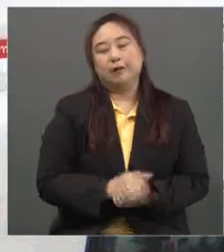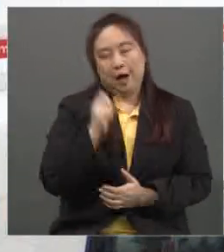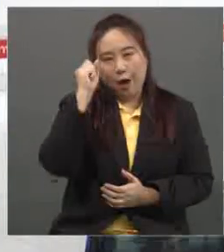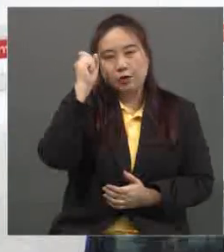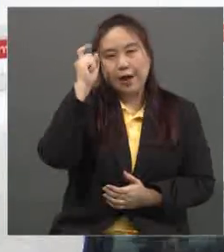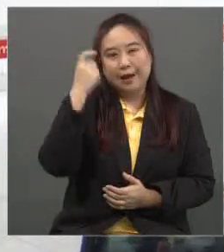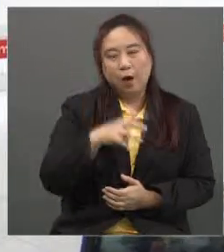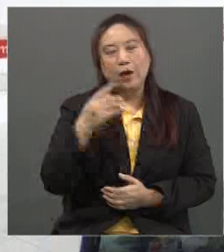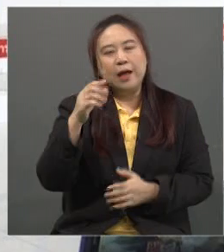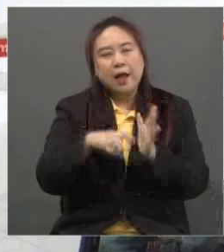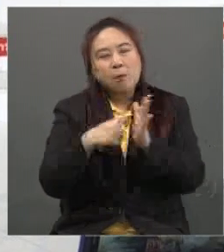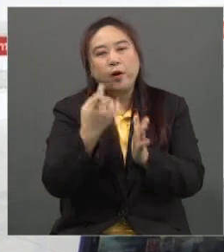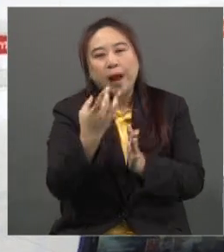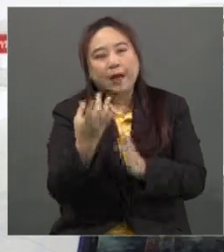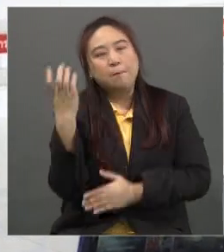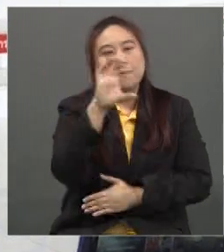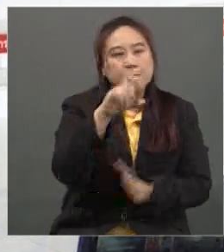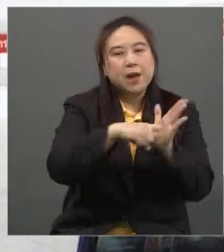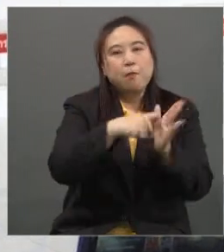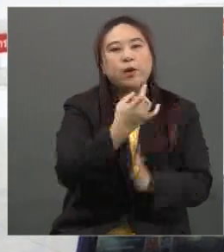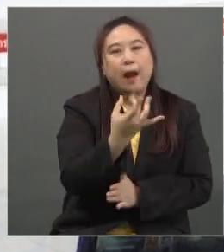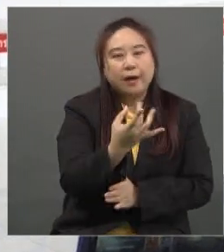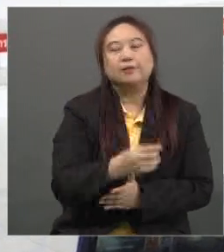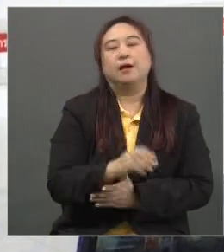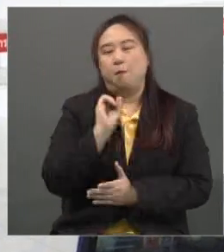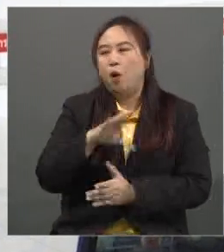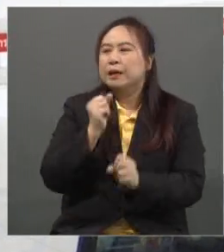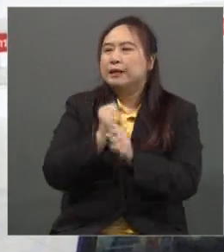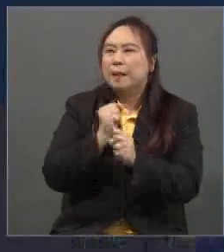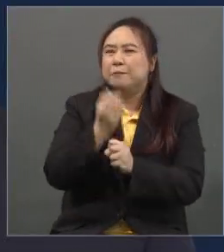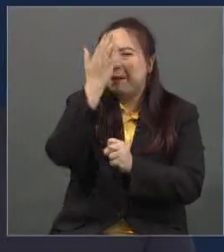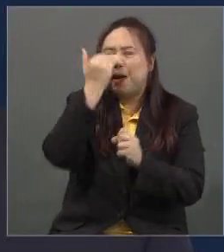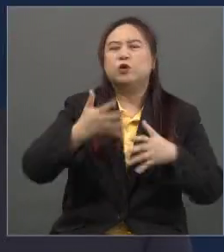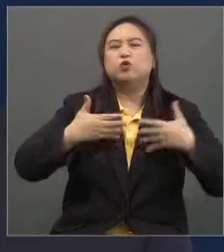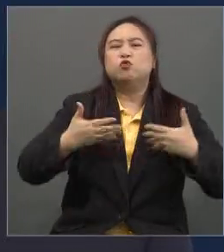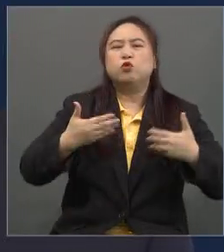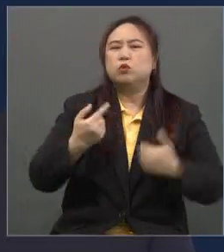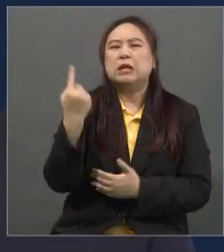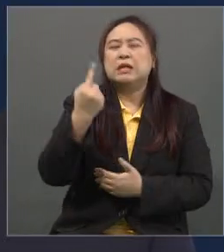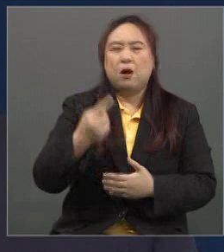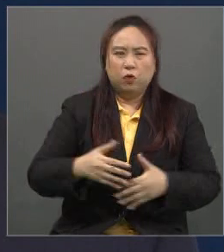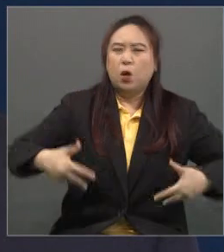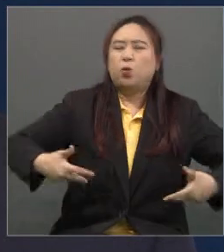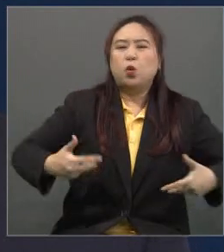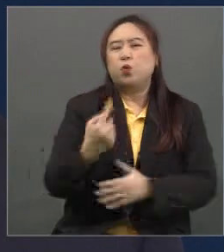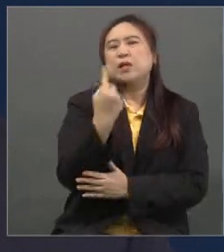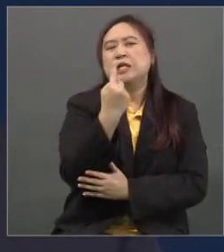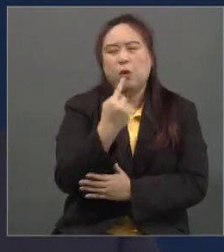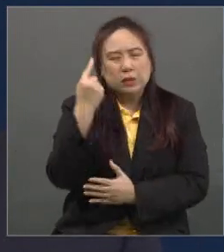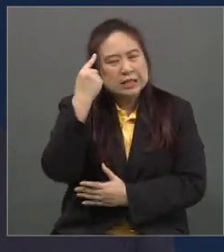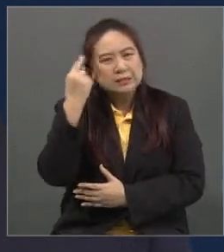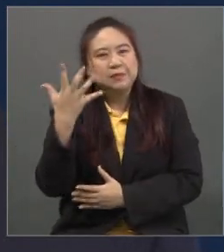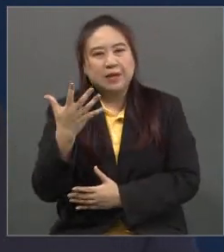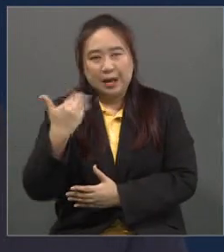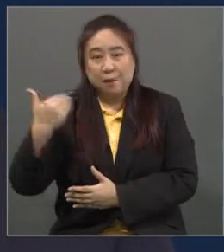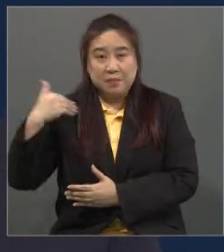ใจถึงเจตนาแล้วโดยทีมงานที่ทำเพจเขาก็ยืนยันว่าเขาทำไปก็เพื่อความสนุกสนานเพื่อความบันเทิงนะคะประกอบกับมี